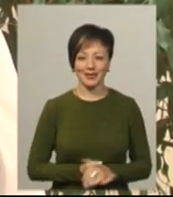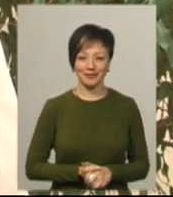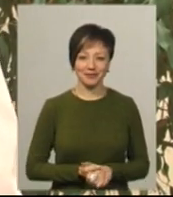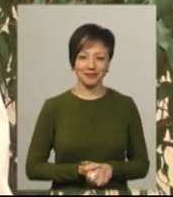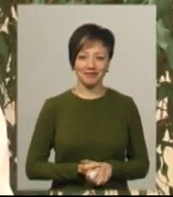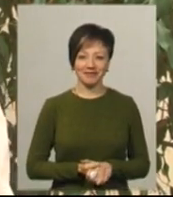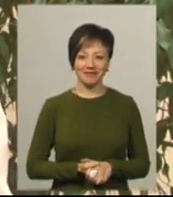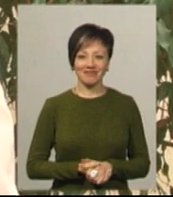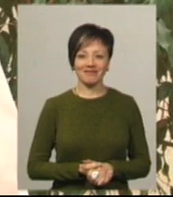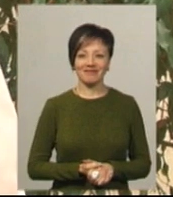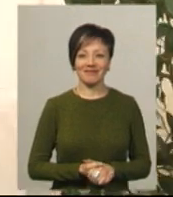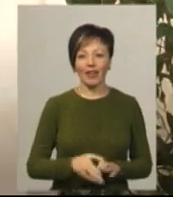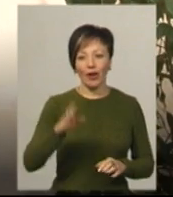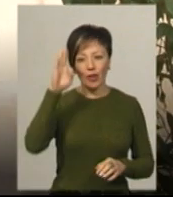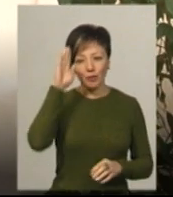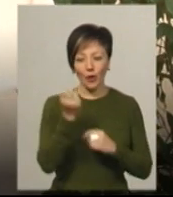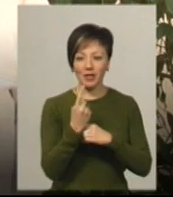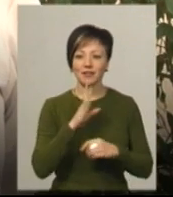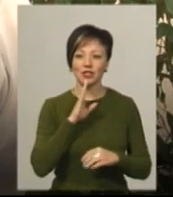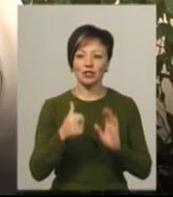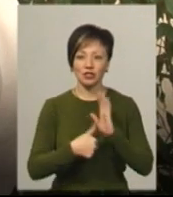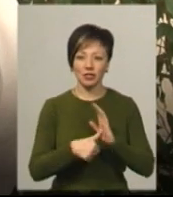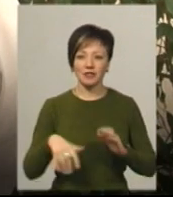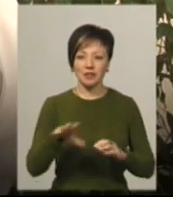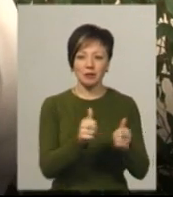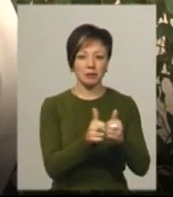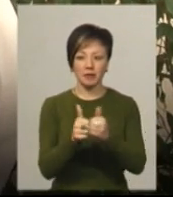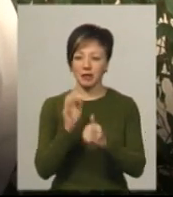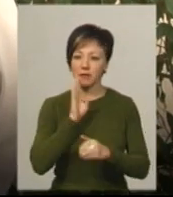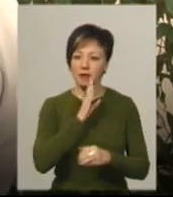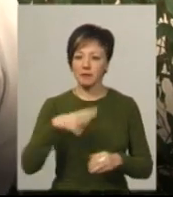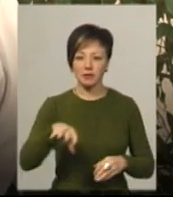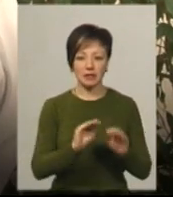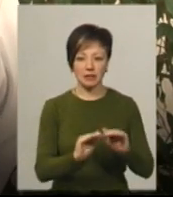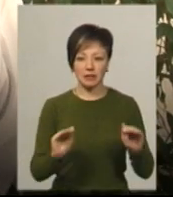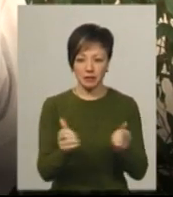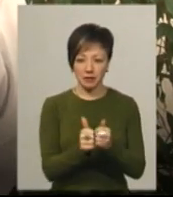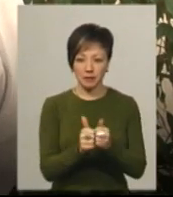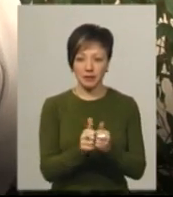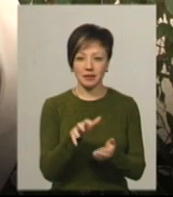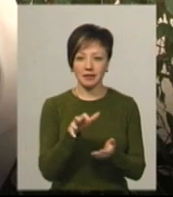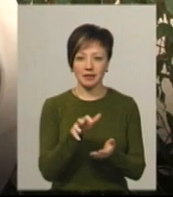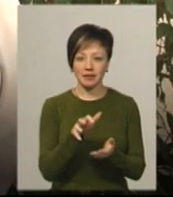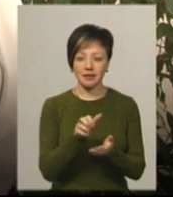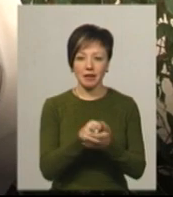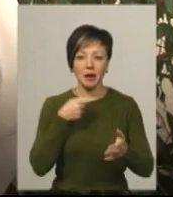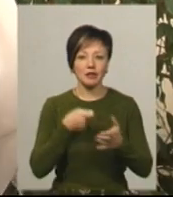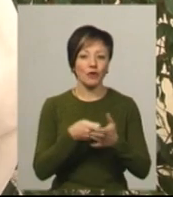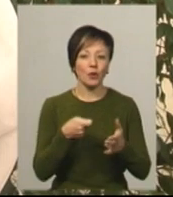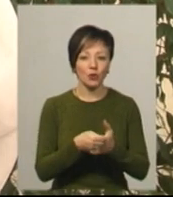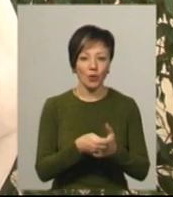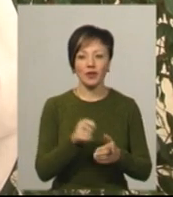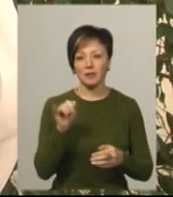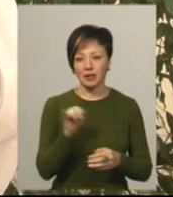Ропотан. Хлопців 11, дівчаток 6. Всі діти біля мами, всі займаються вигодовуванням